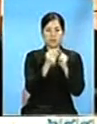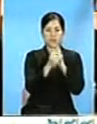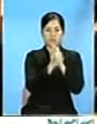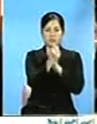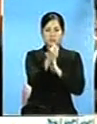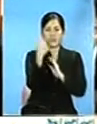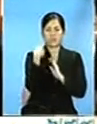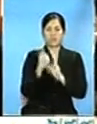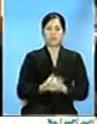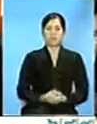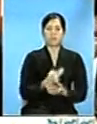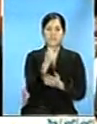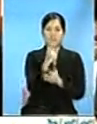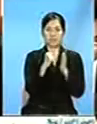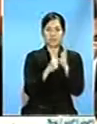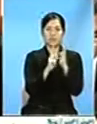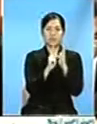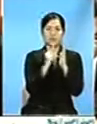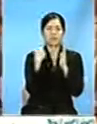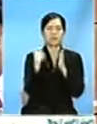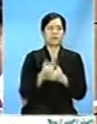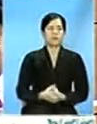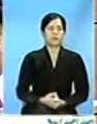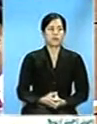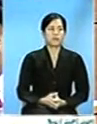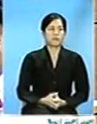ดูจากขอนแก่นก็พอแล้วครับ